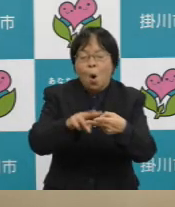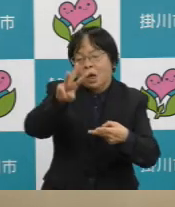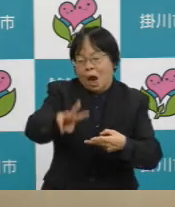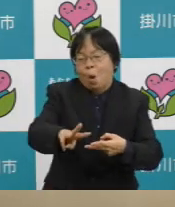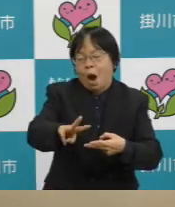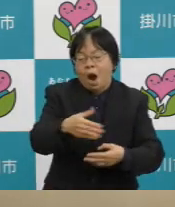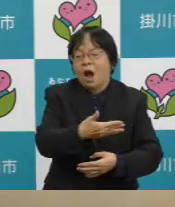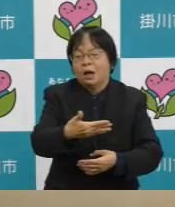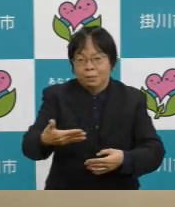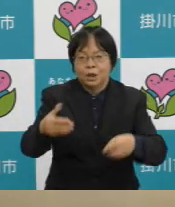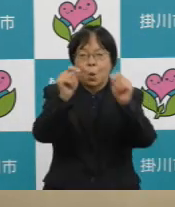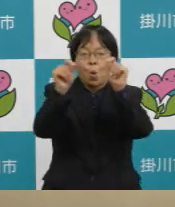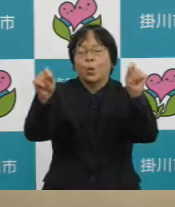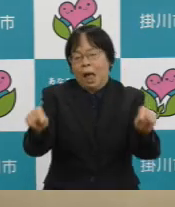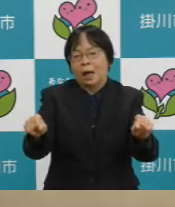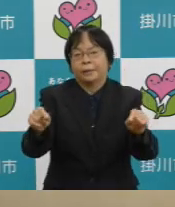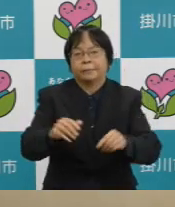問題であります。